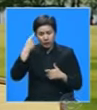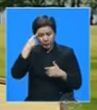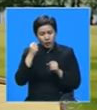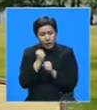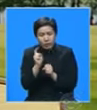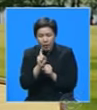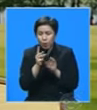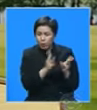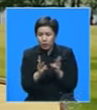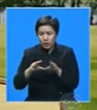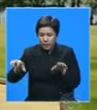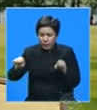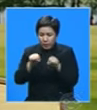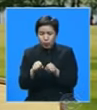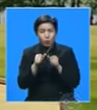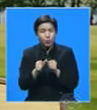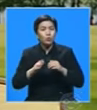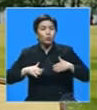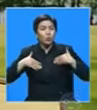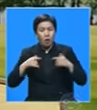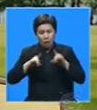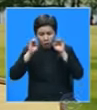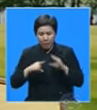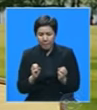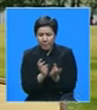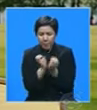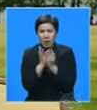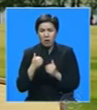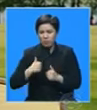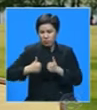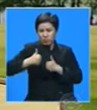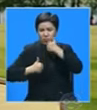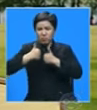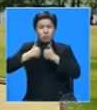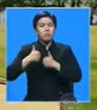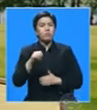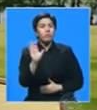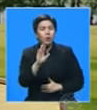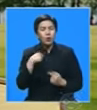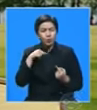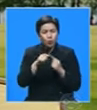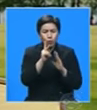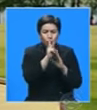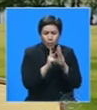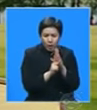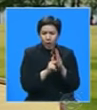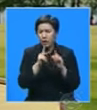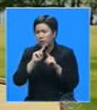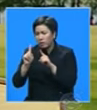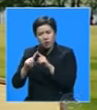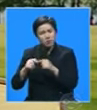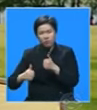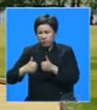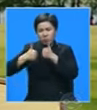อไปโดยไม่ขัดแย้งกันไม่ก่อความรุนแรงหรือจะเอาชนะกันต่อไปอีกด้วยข้อกฎหมายด้วยช่องว่างต่างๆ